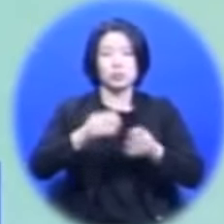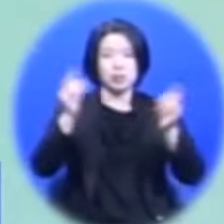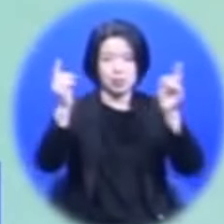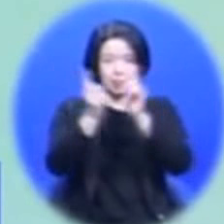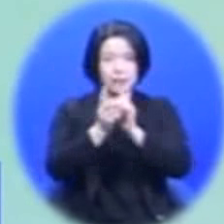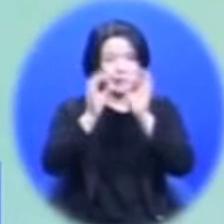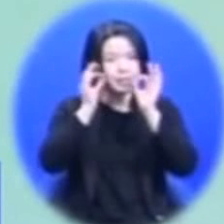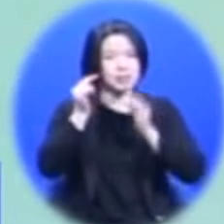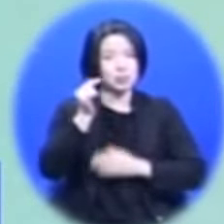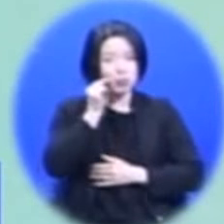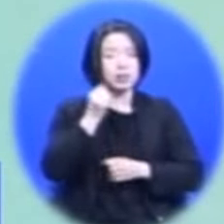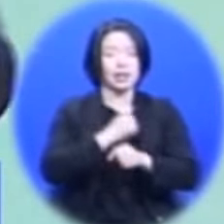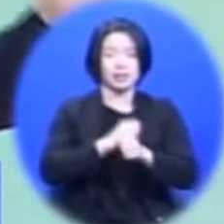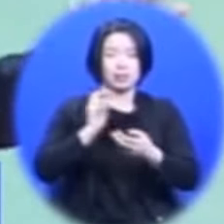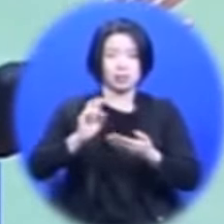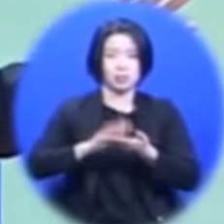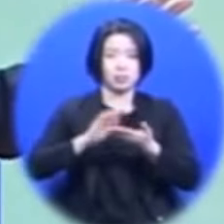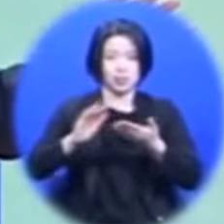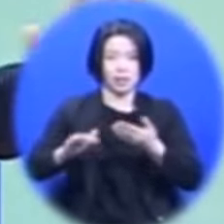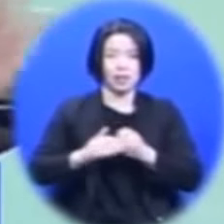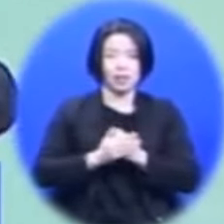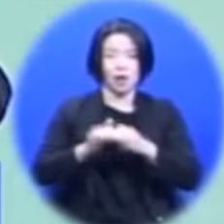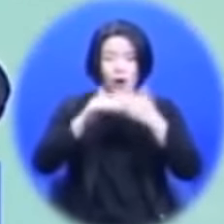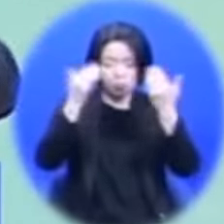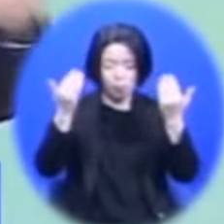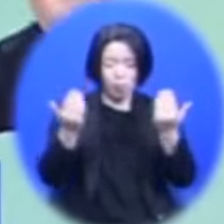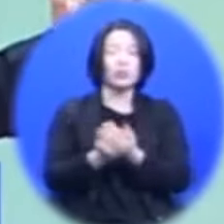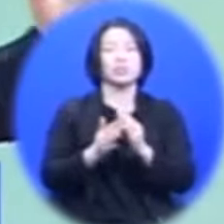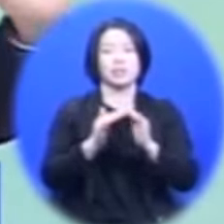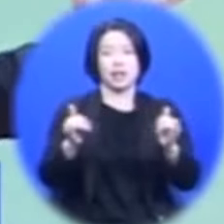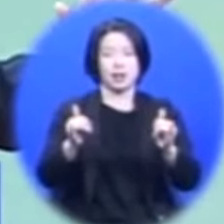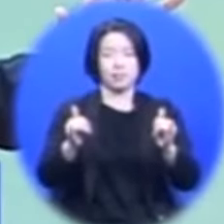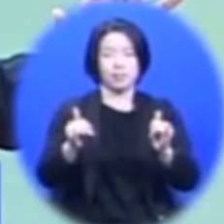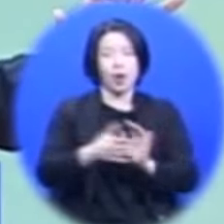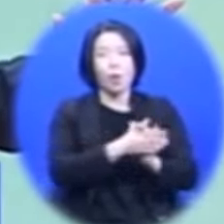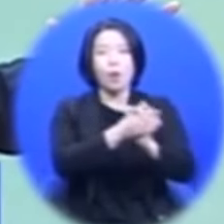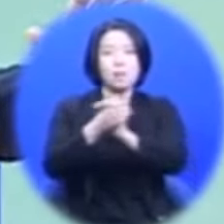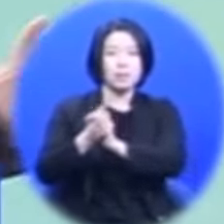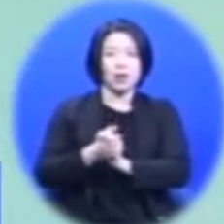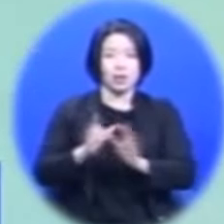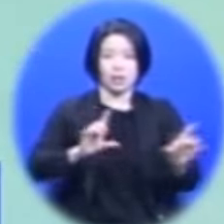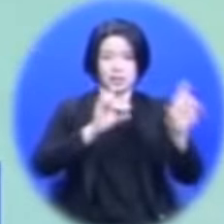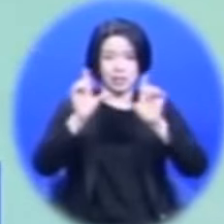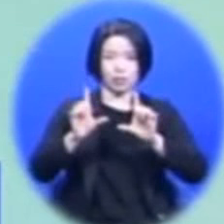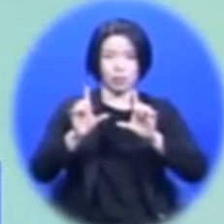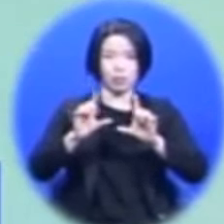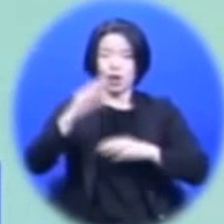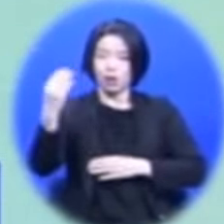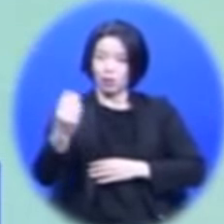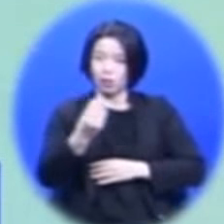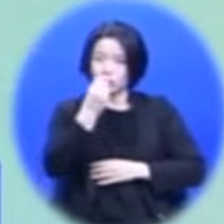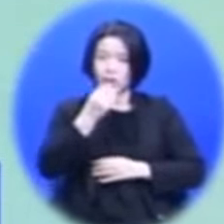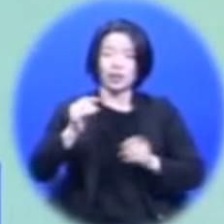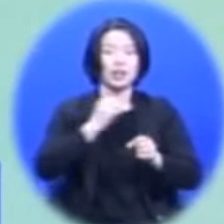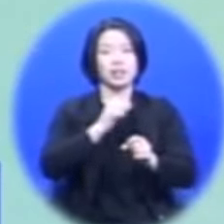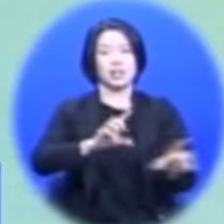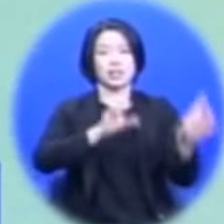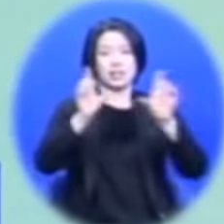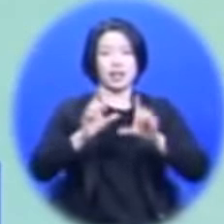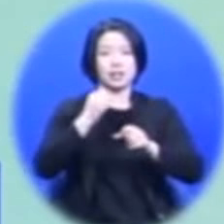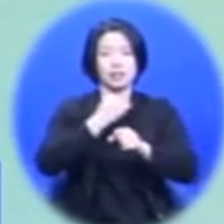못할 것입니다. 모든 사람과예요. 모든 사람과 화평하게 지내고 거룩하게 사는